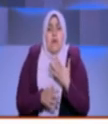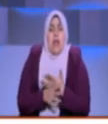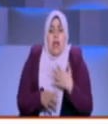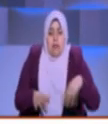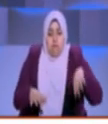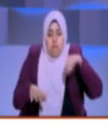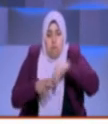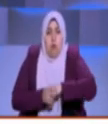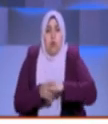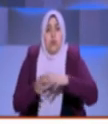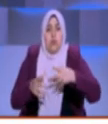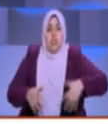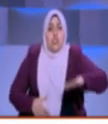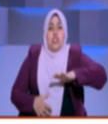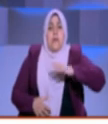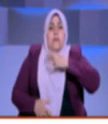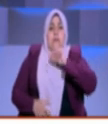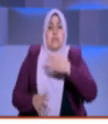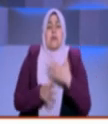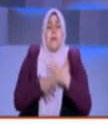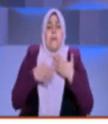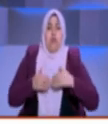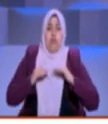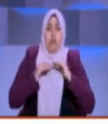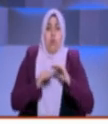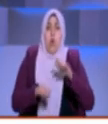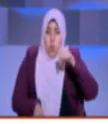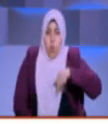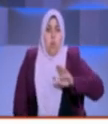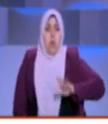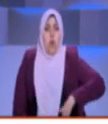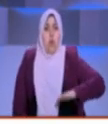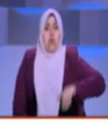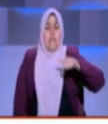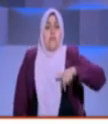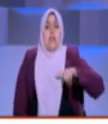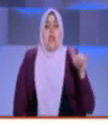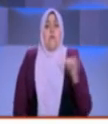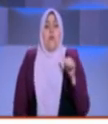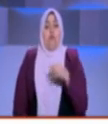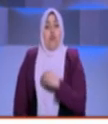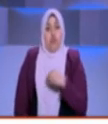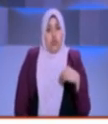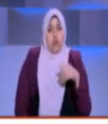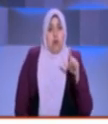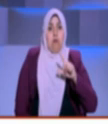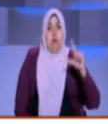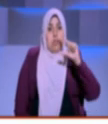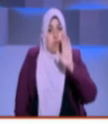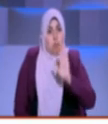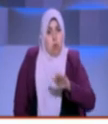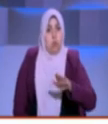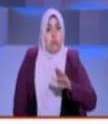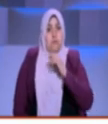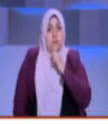الفرنسيين، شاهدناه بالأمس في سان دوني، واليوم هو متواجد في أحد أهم المستشفيات التي